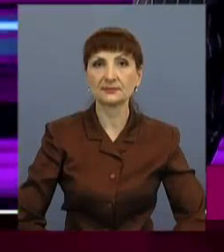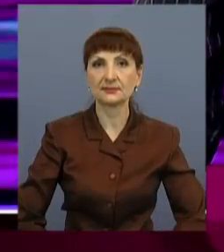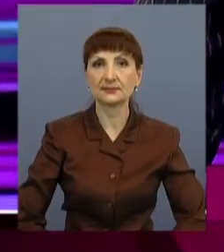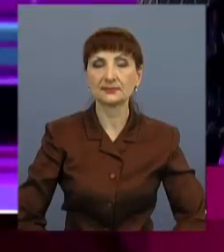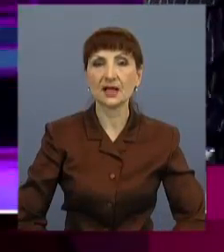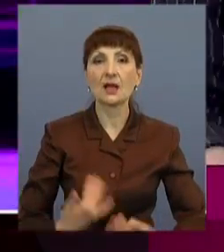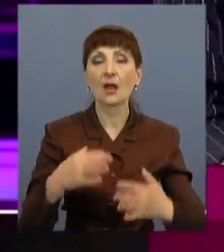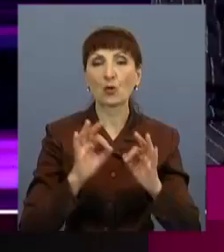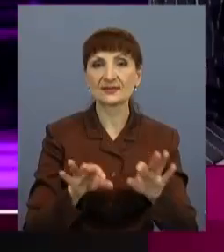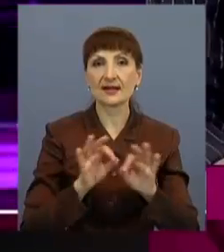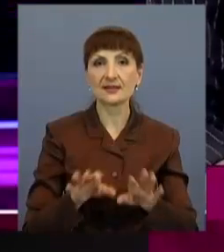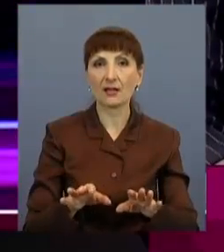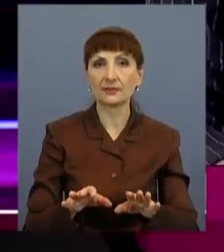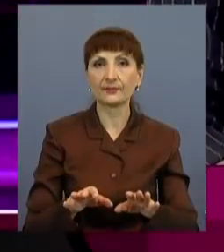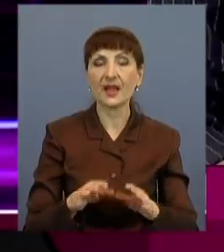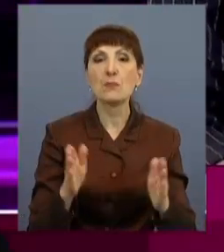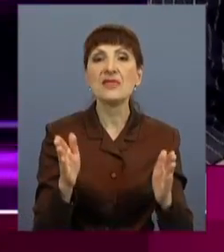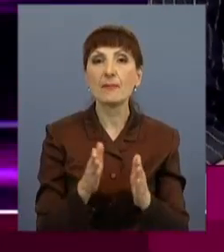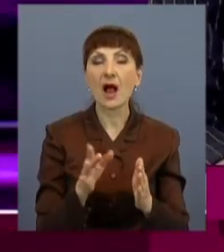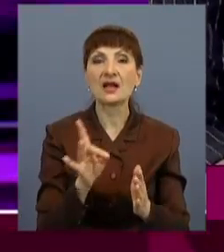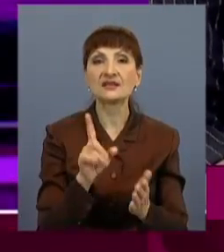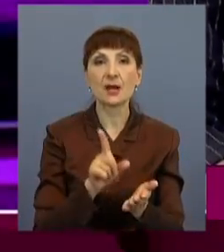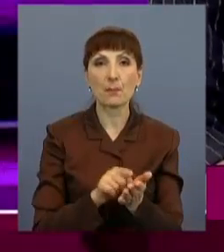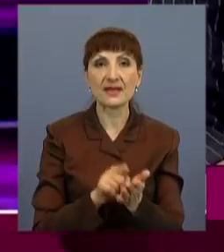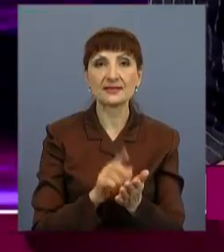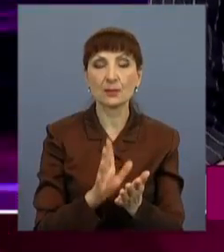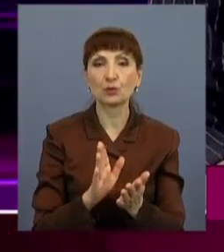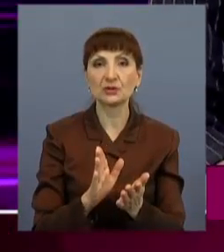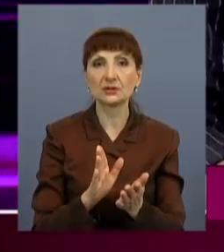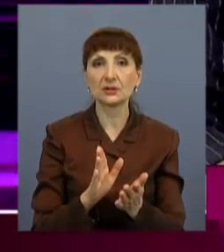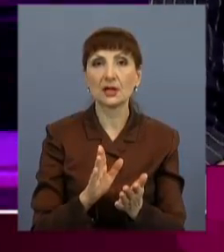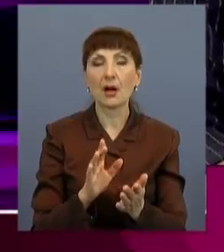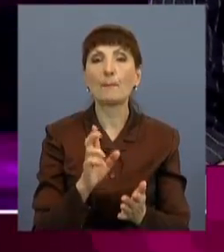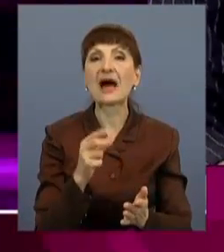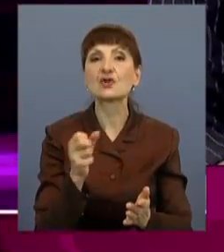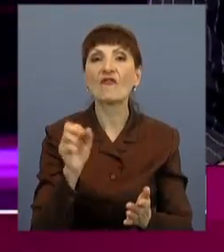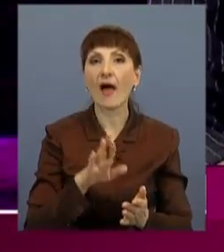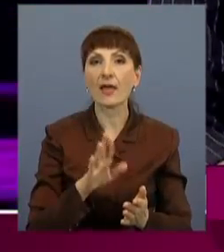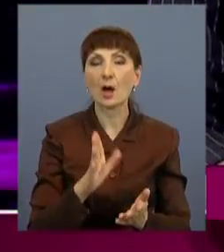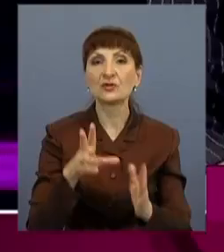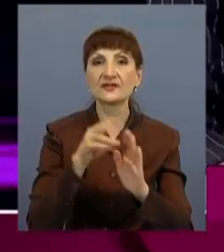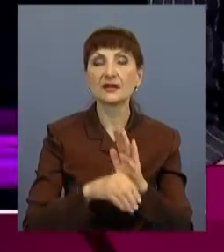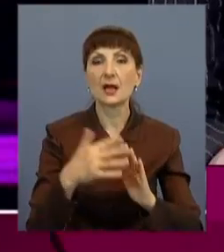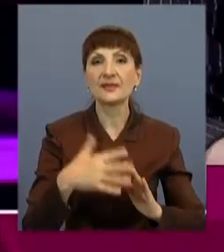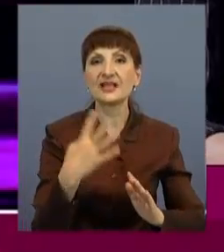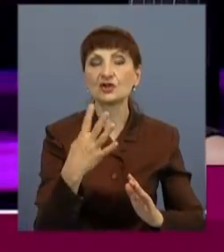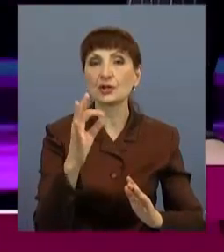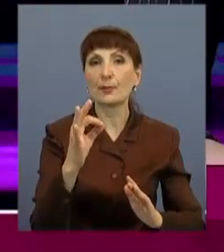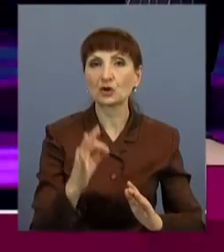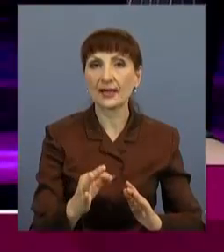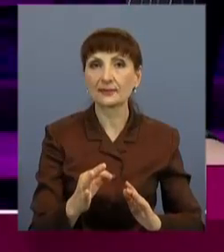Ну, как я уже сказал, минимальный размер пенсии, он будет, размер базовой пенсии будет составлять